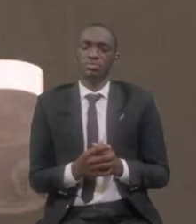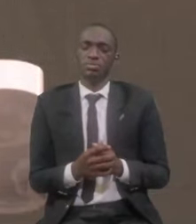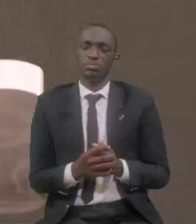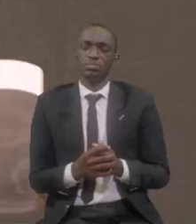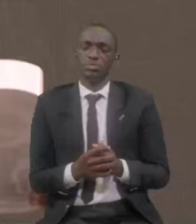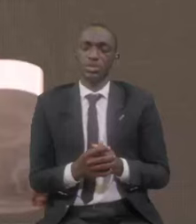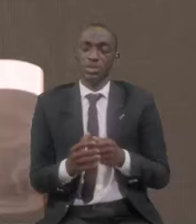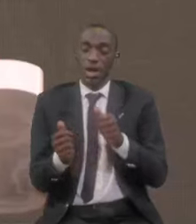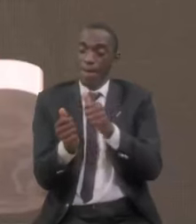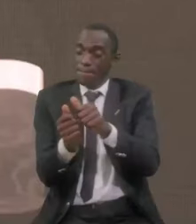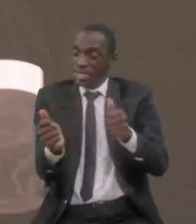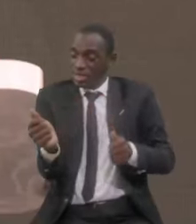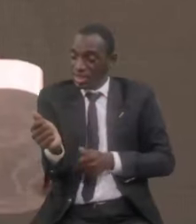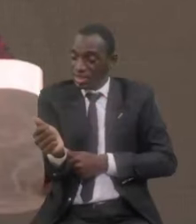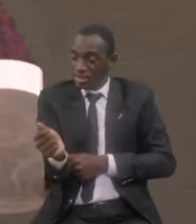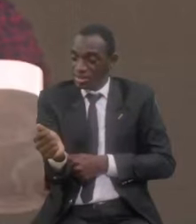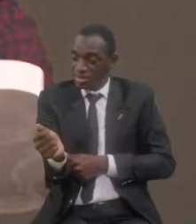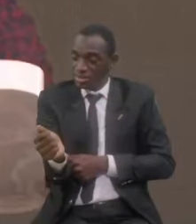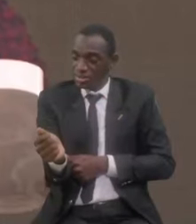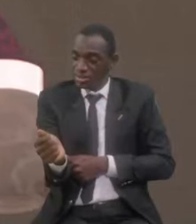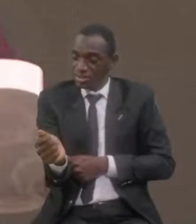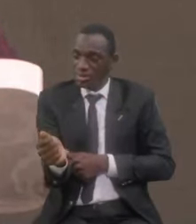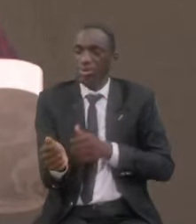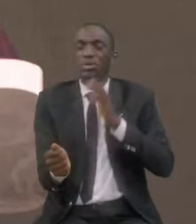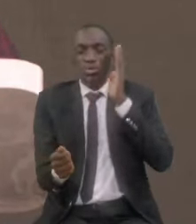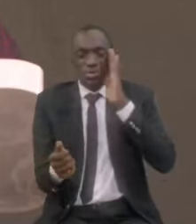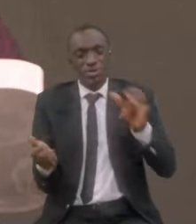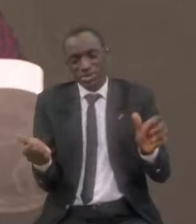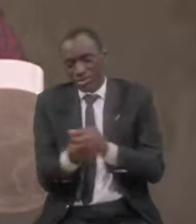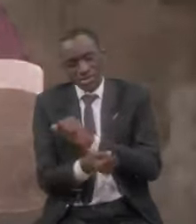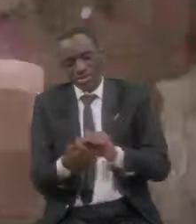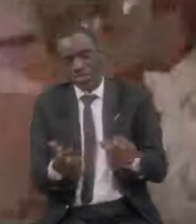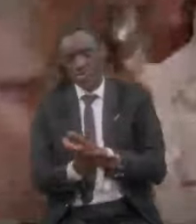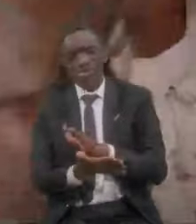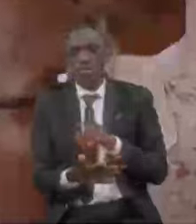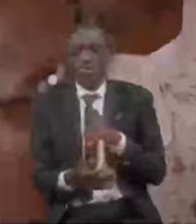La rétrogradation va te ruiner.